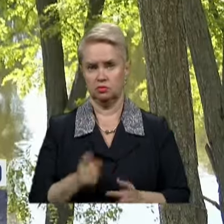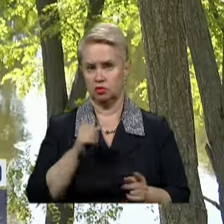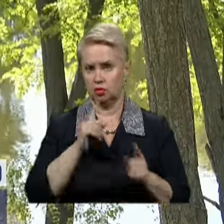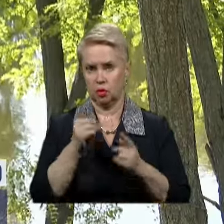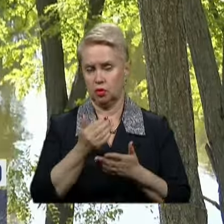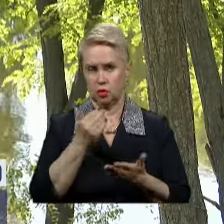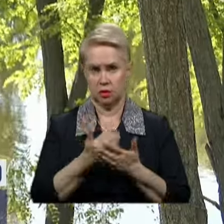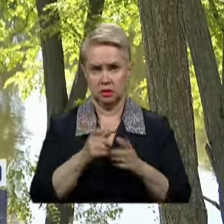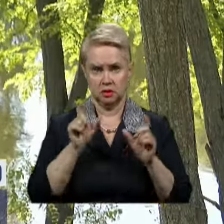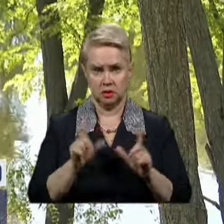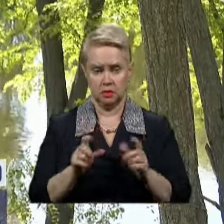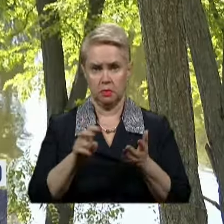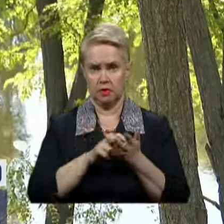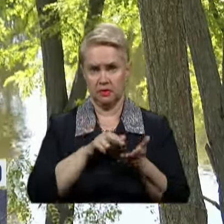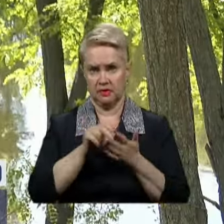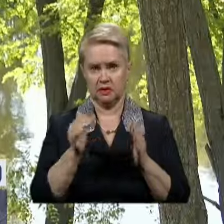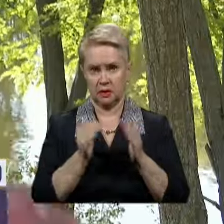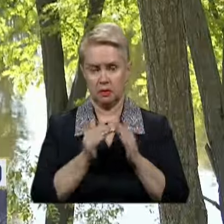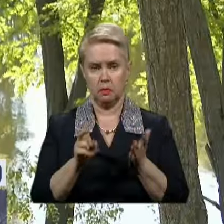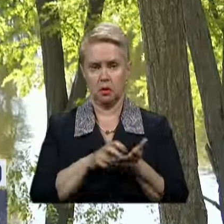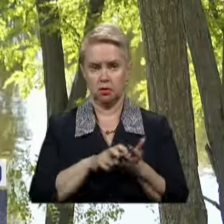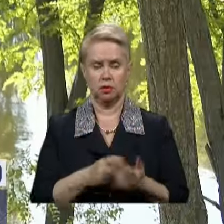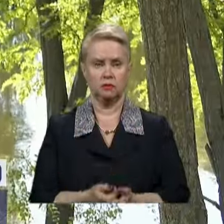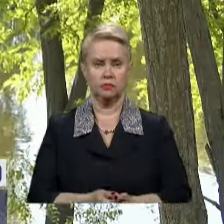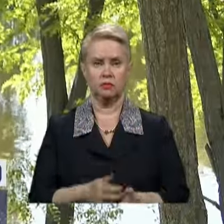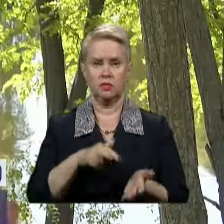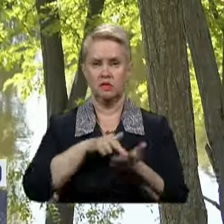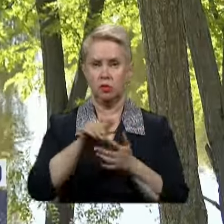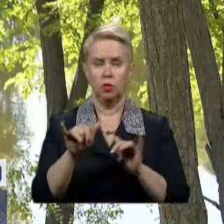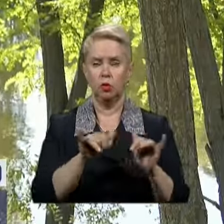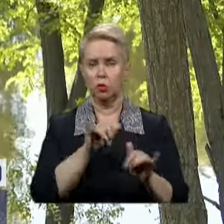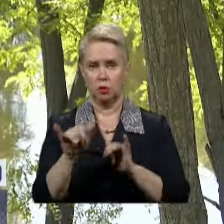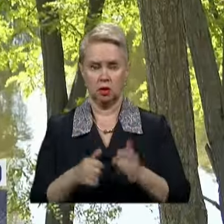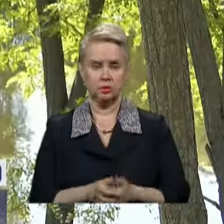вона до сих пір сидить, вони бояться вийти з хати, бояться зараз виходити куди-то